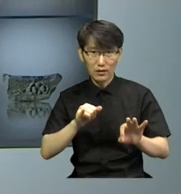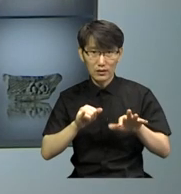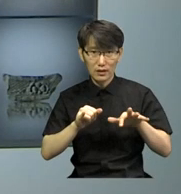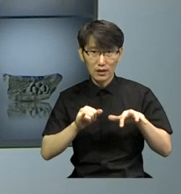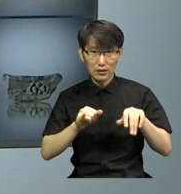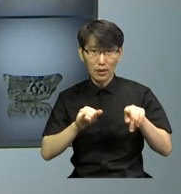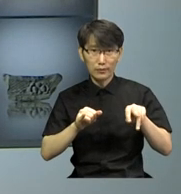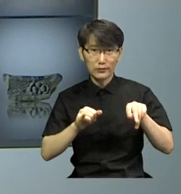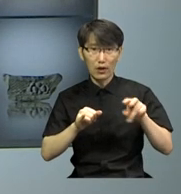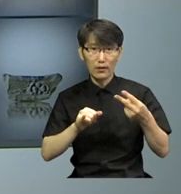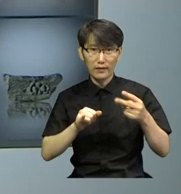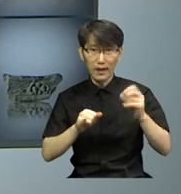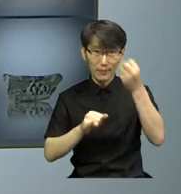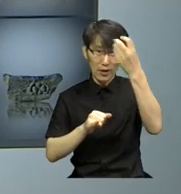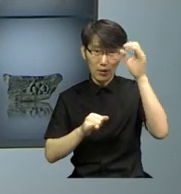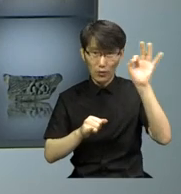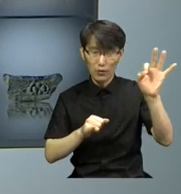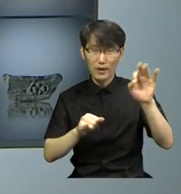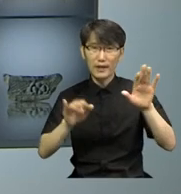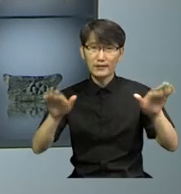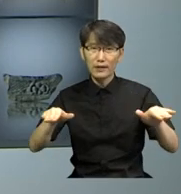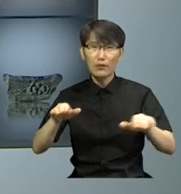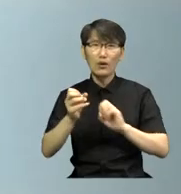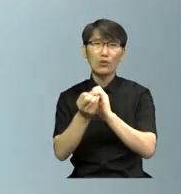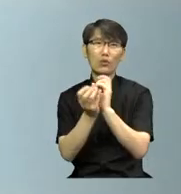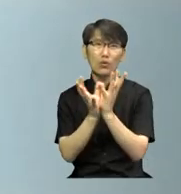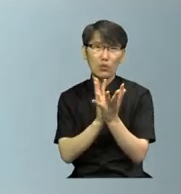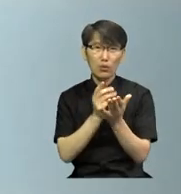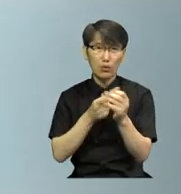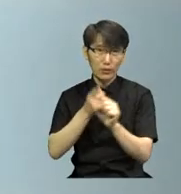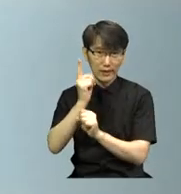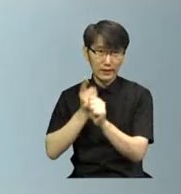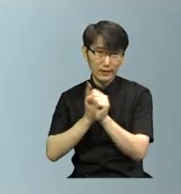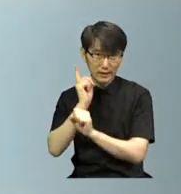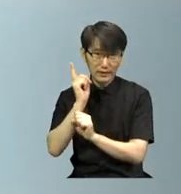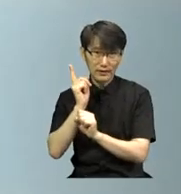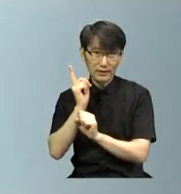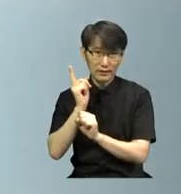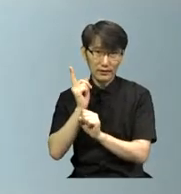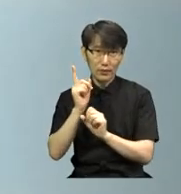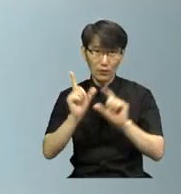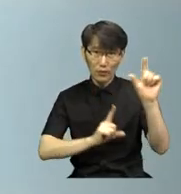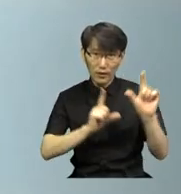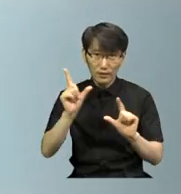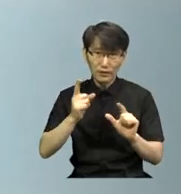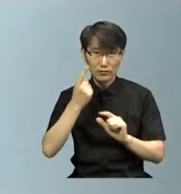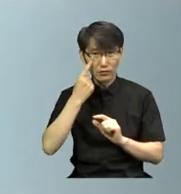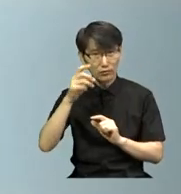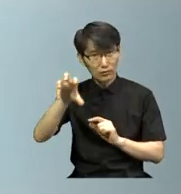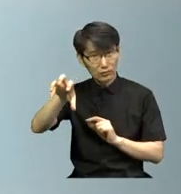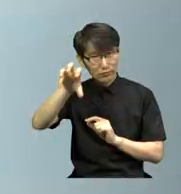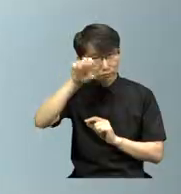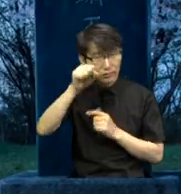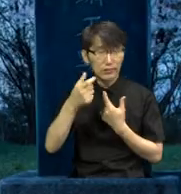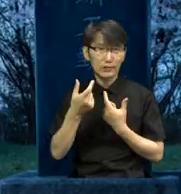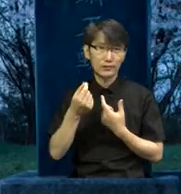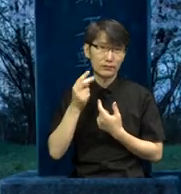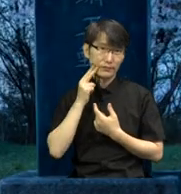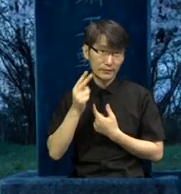새와 꽃 동물 등 다양한 문양을 새긴 만월대 의와 저는 시선을 사로잡습니다